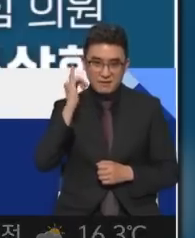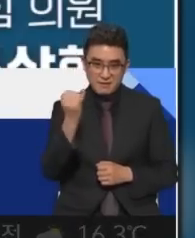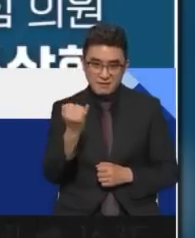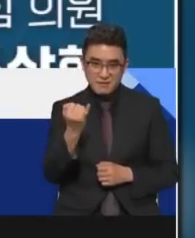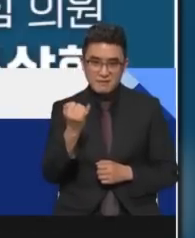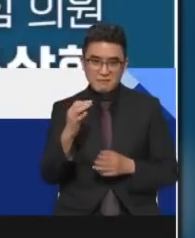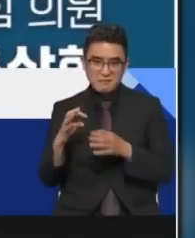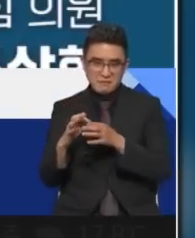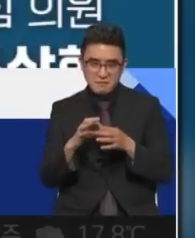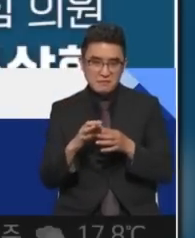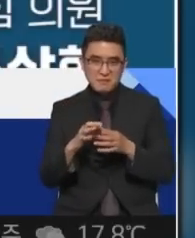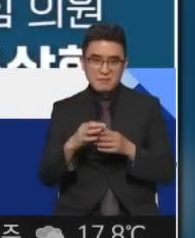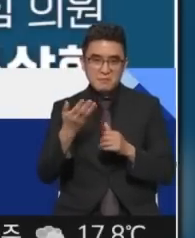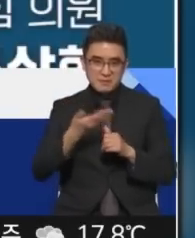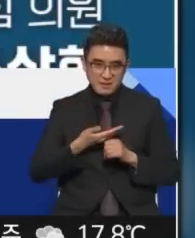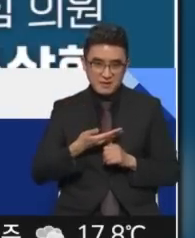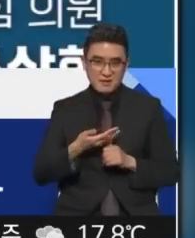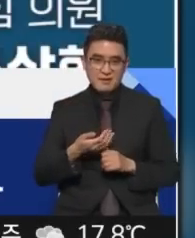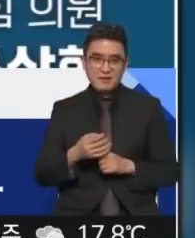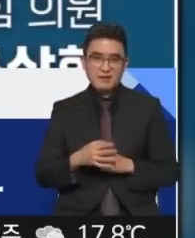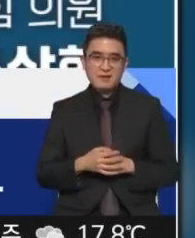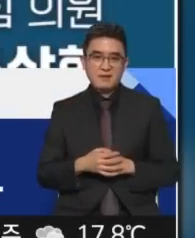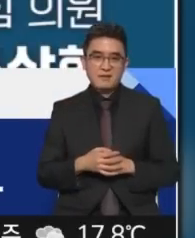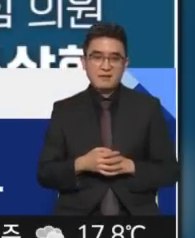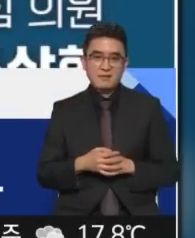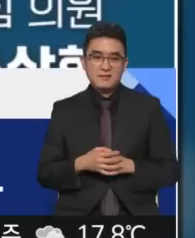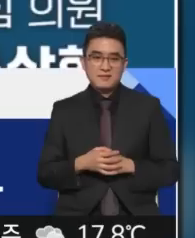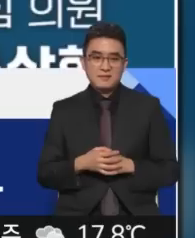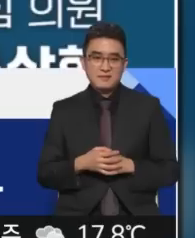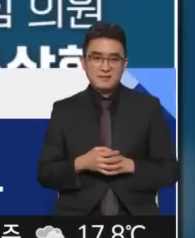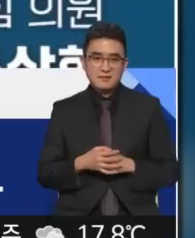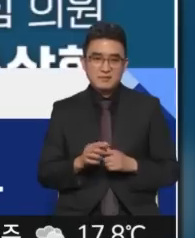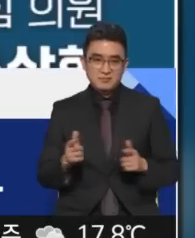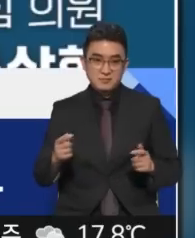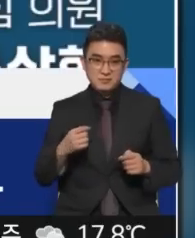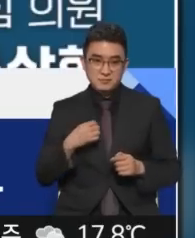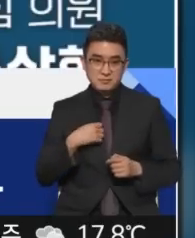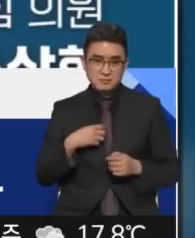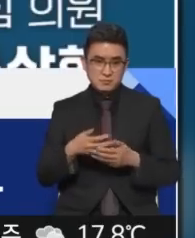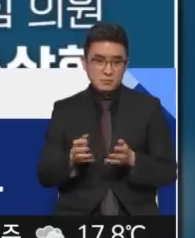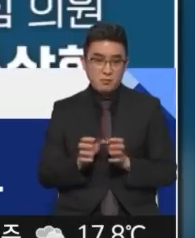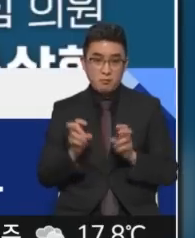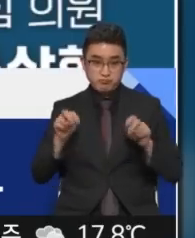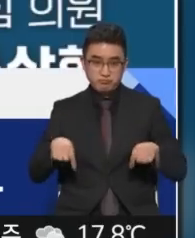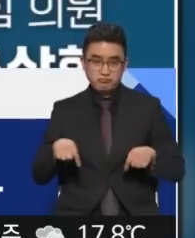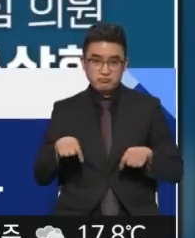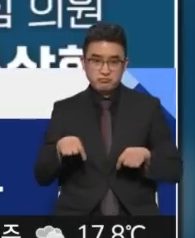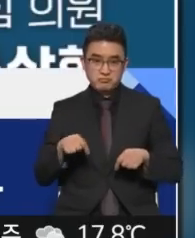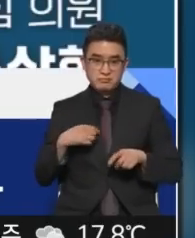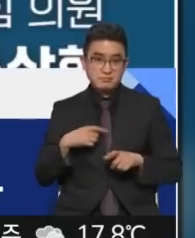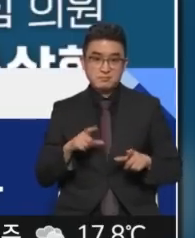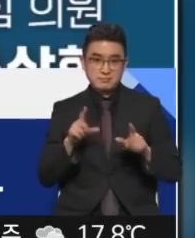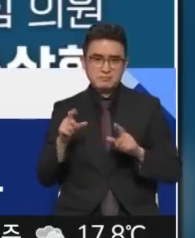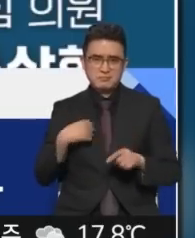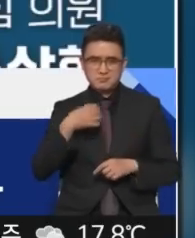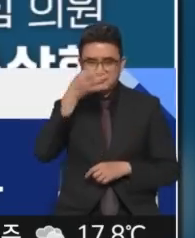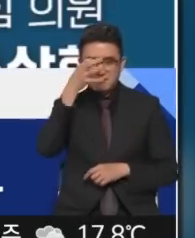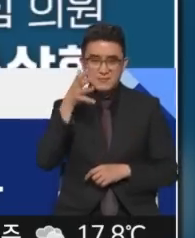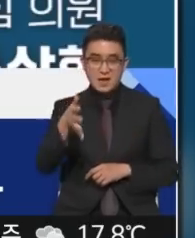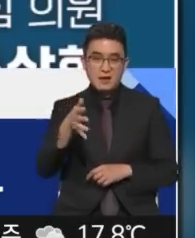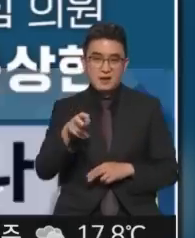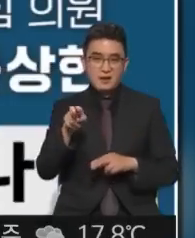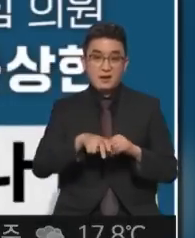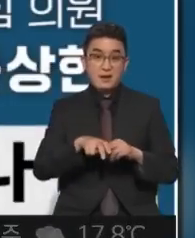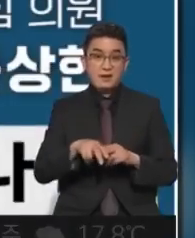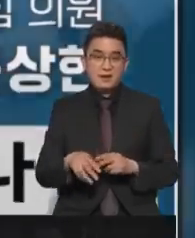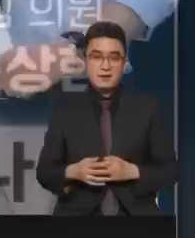공천 탈락당했습니다. 두 번 다 무소속으로? 연속해서 무소속으로 살아온 사람이 없다. 선거에 치고 전문가 아니냐.